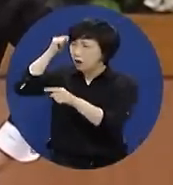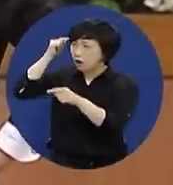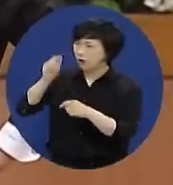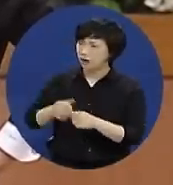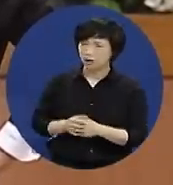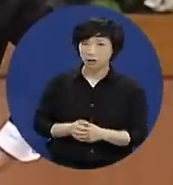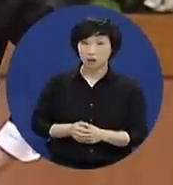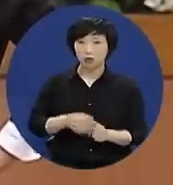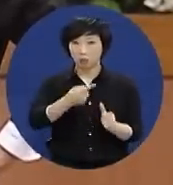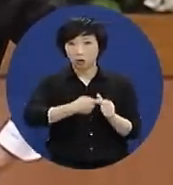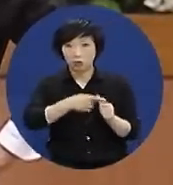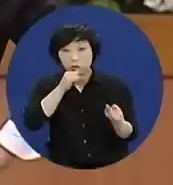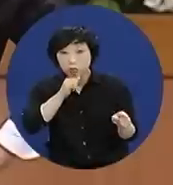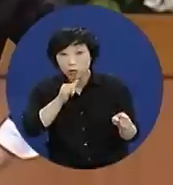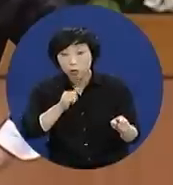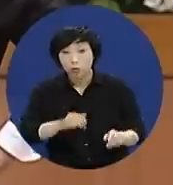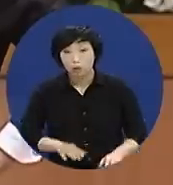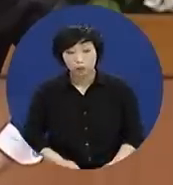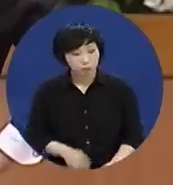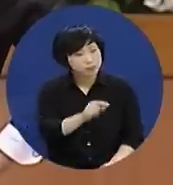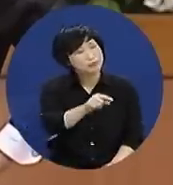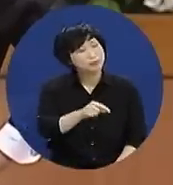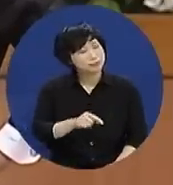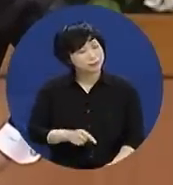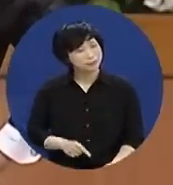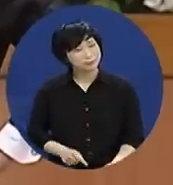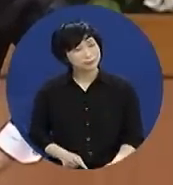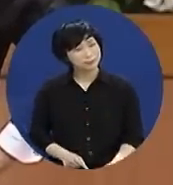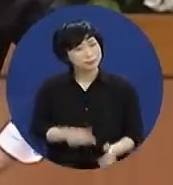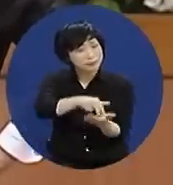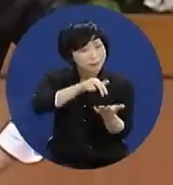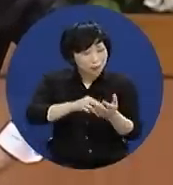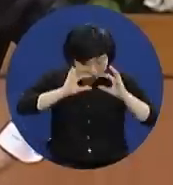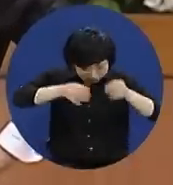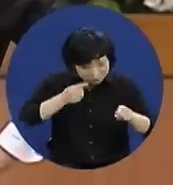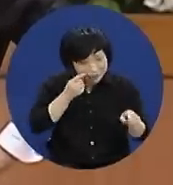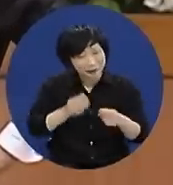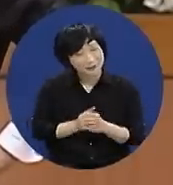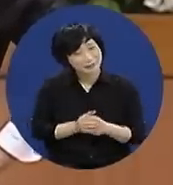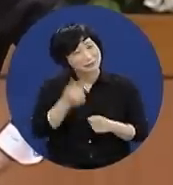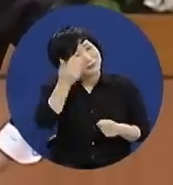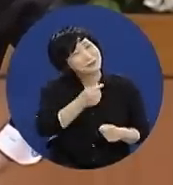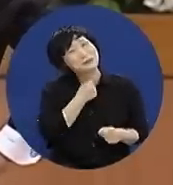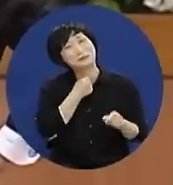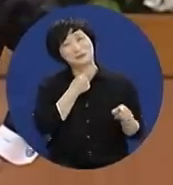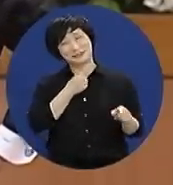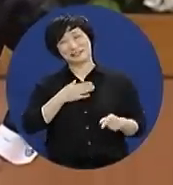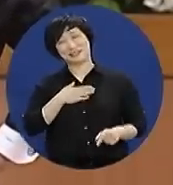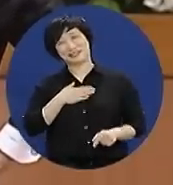ですかだったらあなたはなと聞きたい